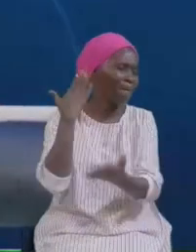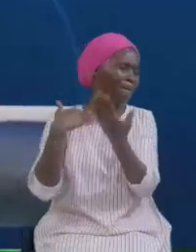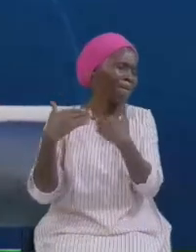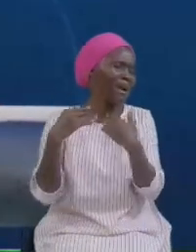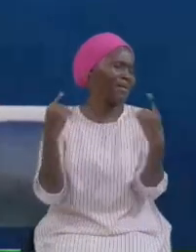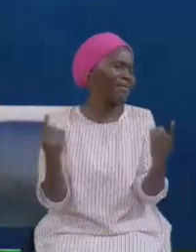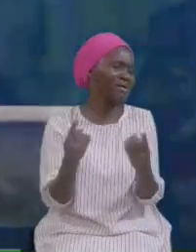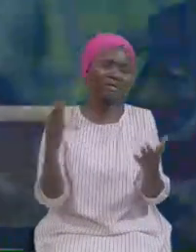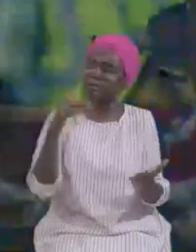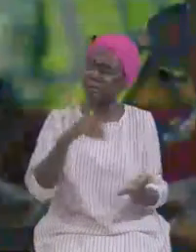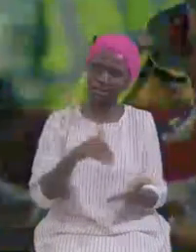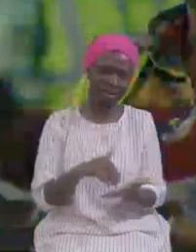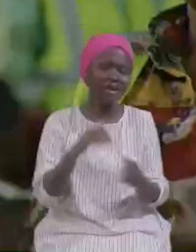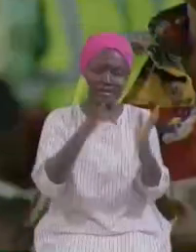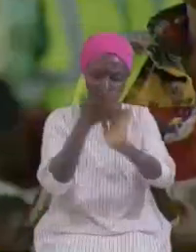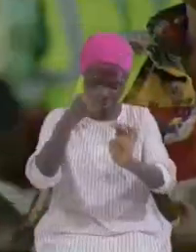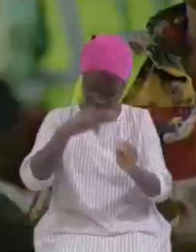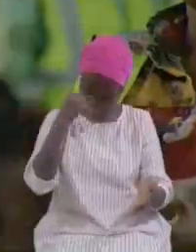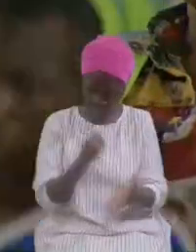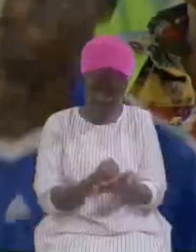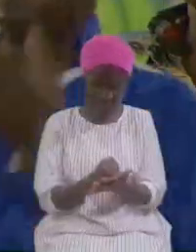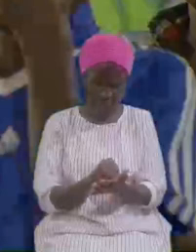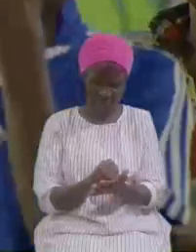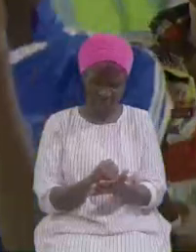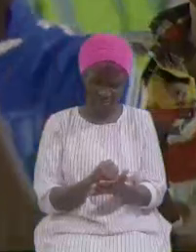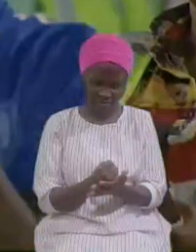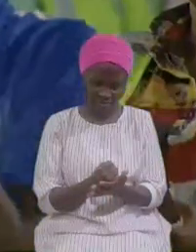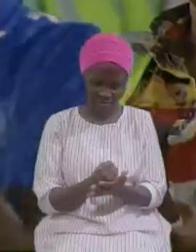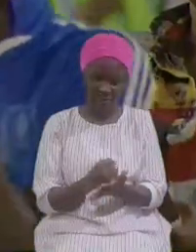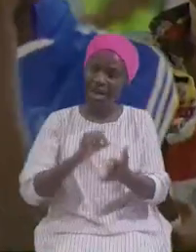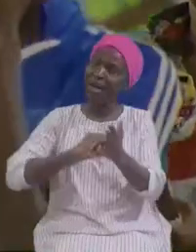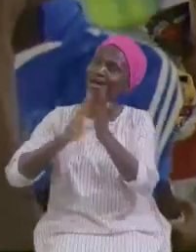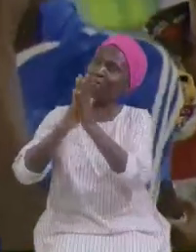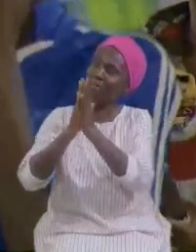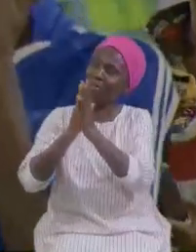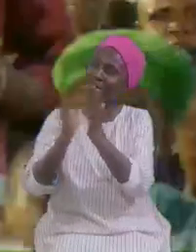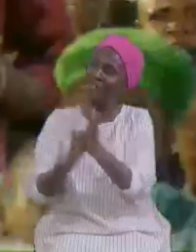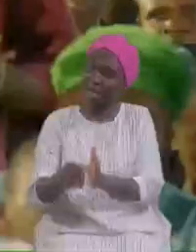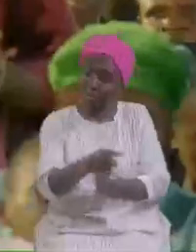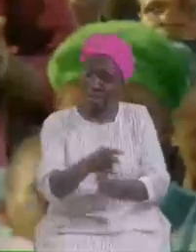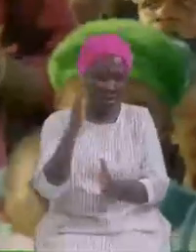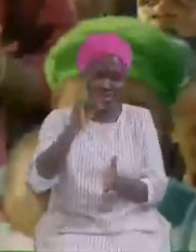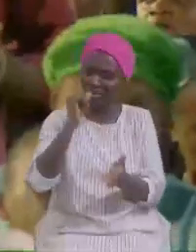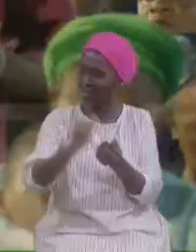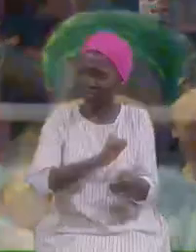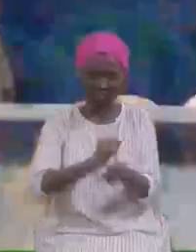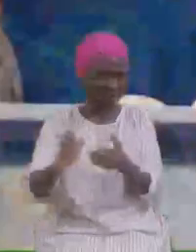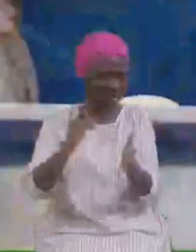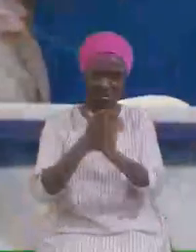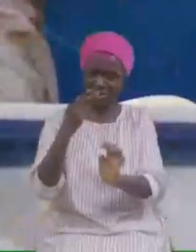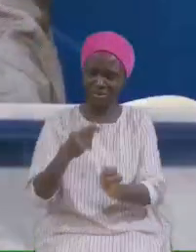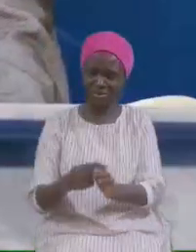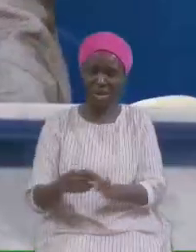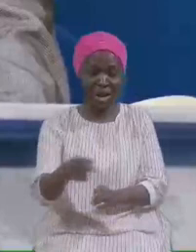passée au nom de Jésus. Et je prie qu'ils ne périssent pas,